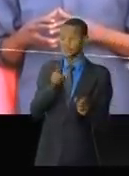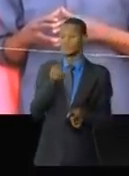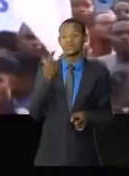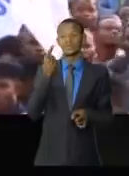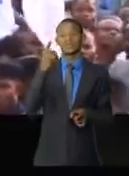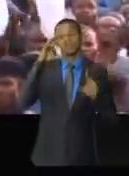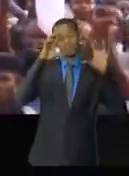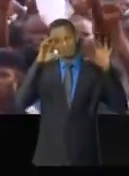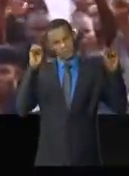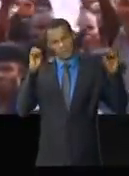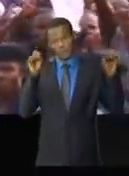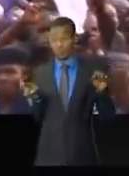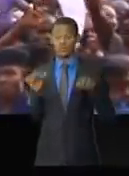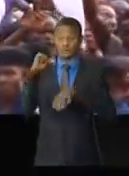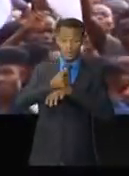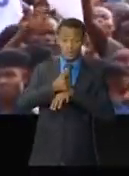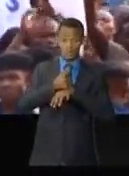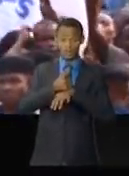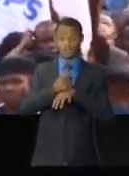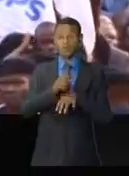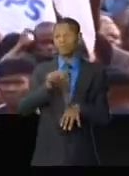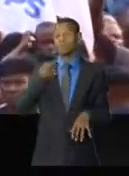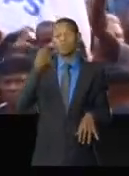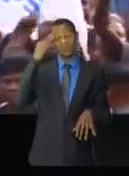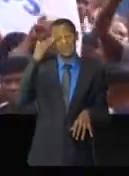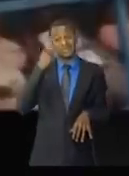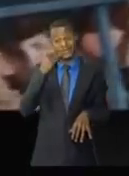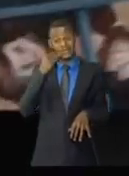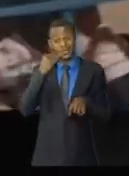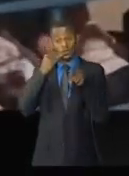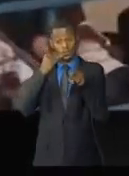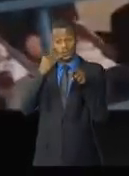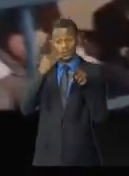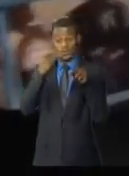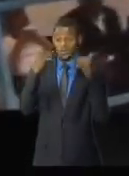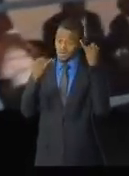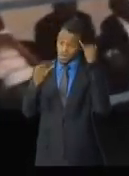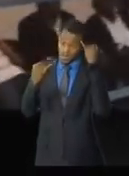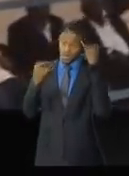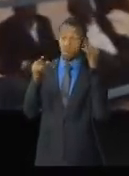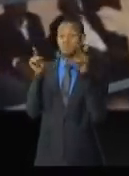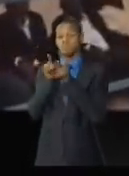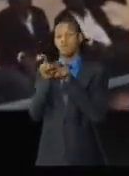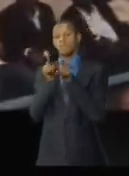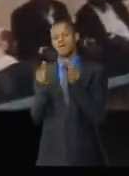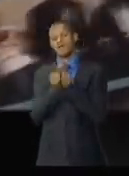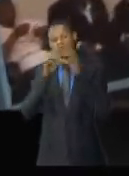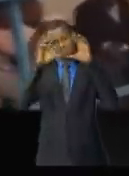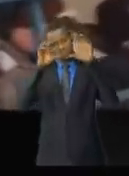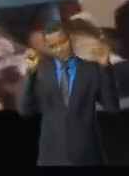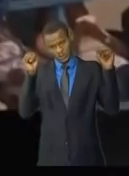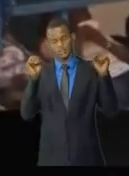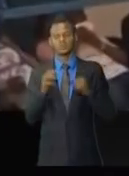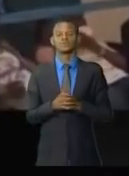atakuwa na ile vision ya union sacre pangi nchi yote ni yetu si wote sivile